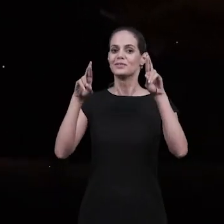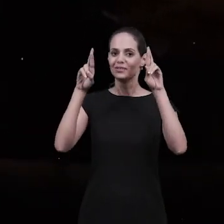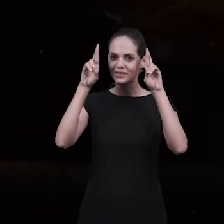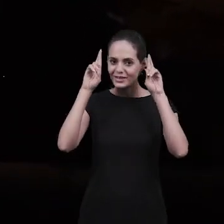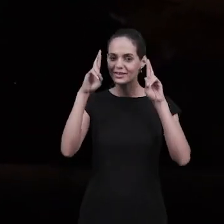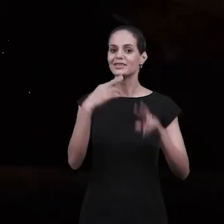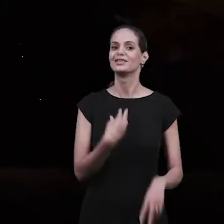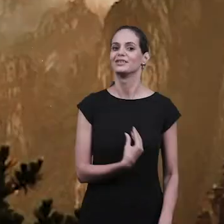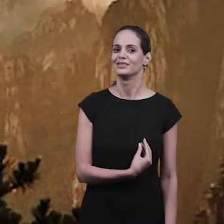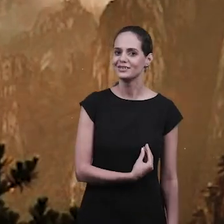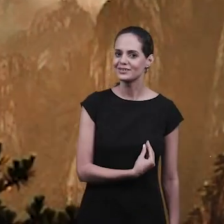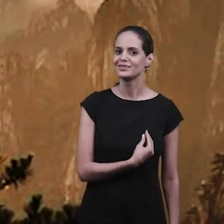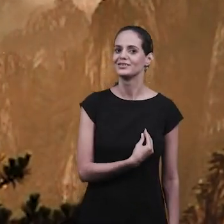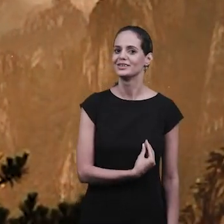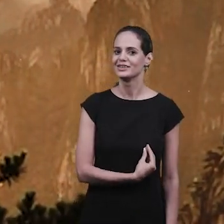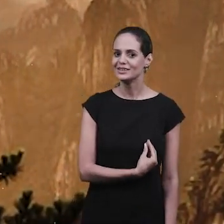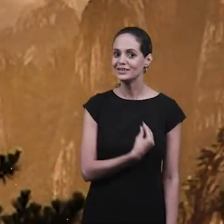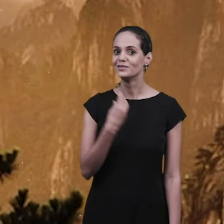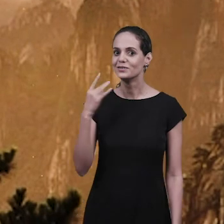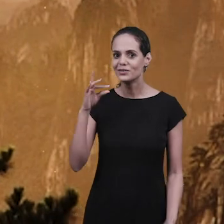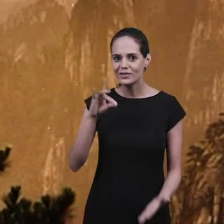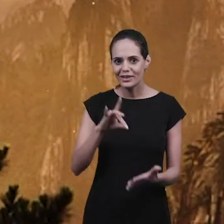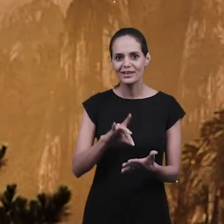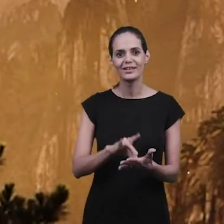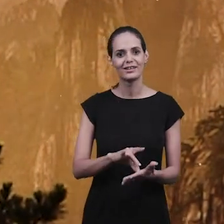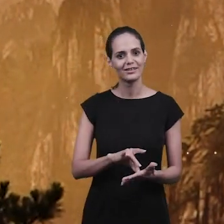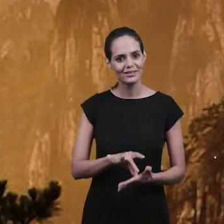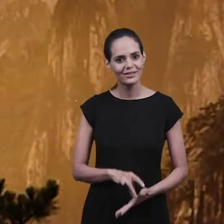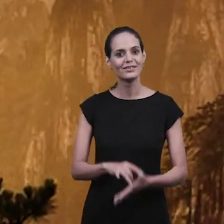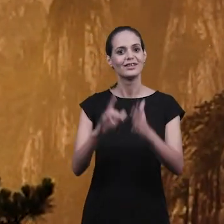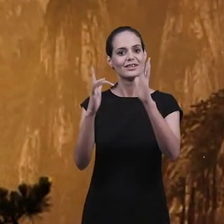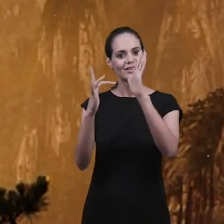o Cordeiro vivo.